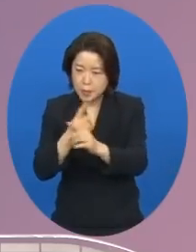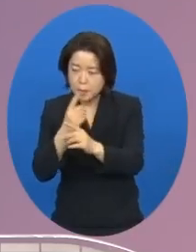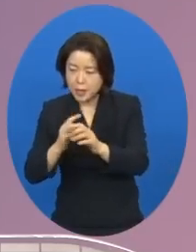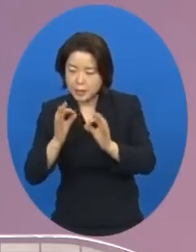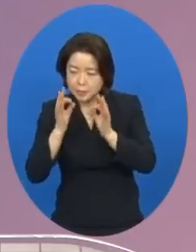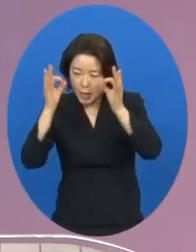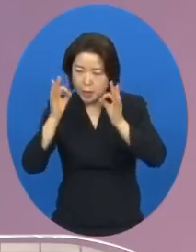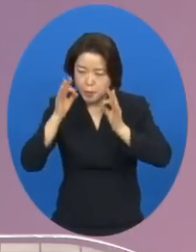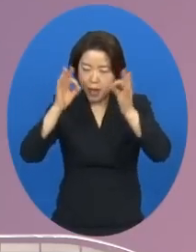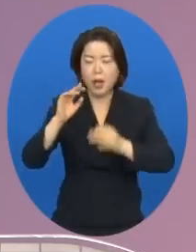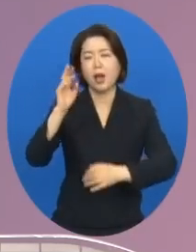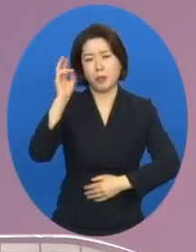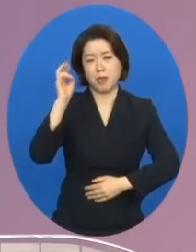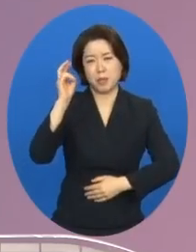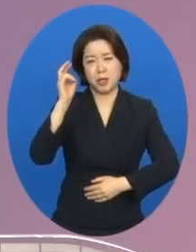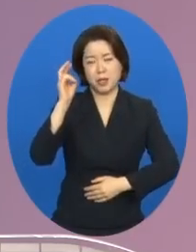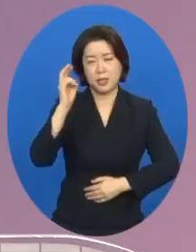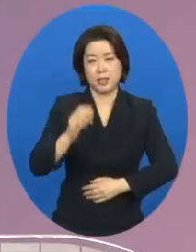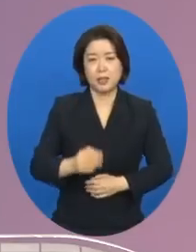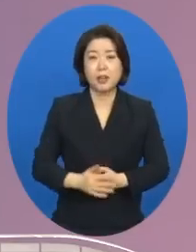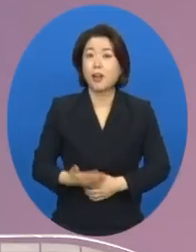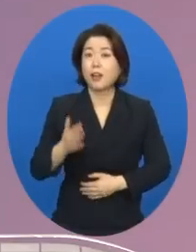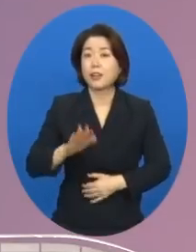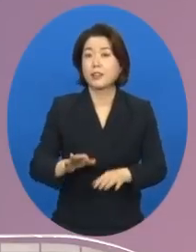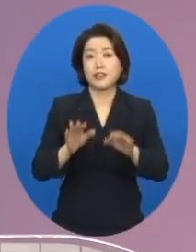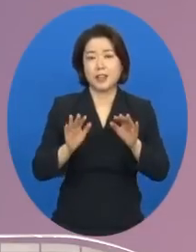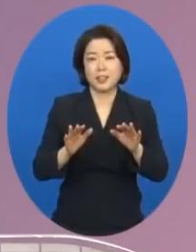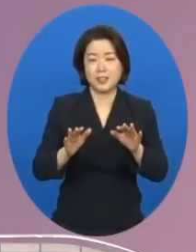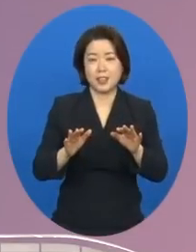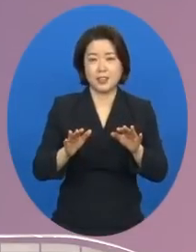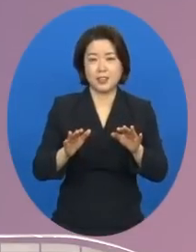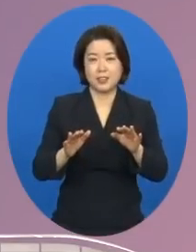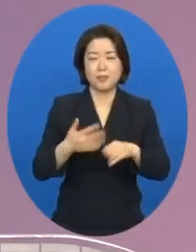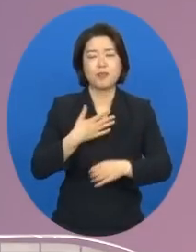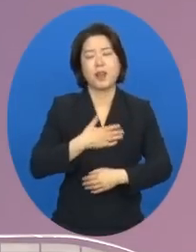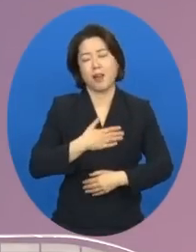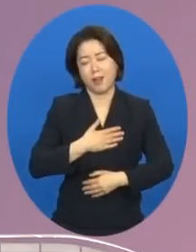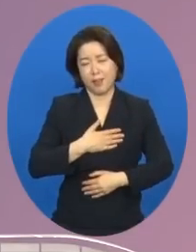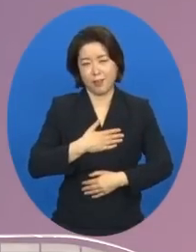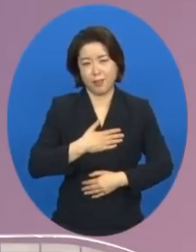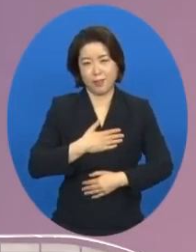몸부림치기도 했었을 겁니다. 근데 이제는 알겠어요.